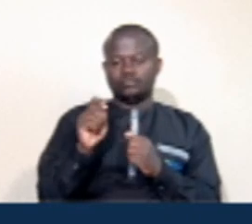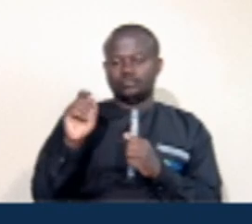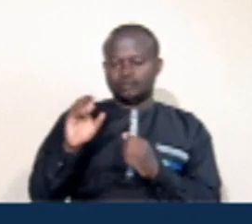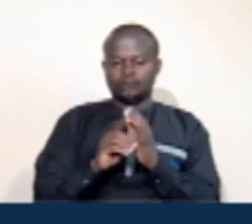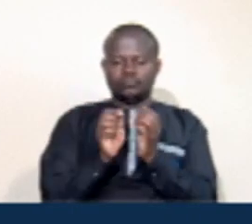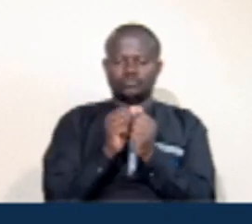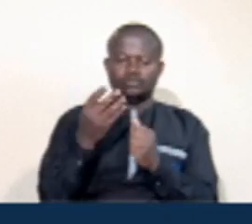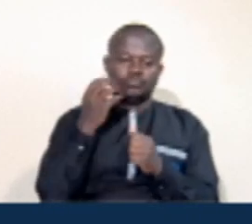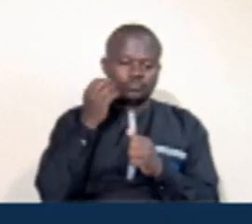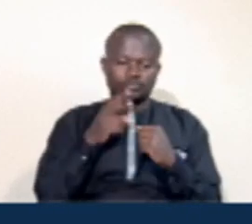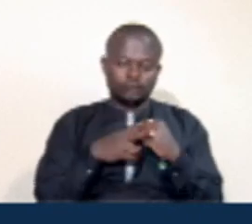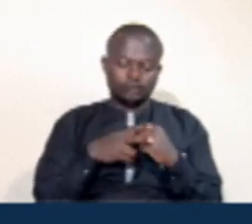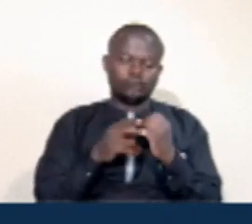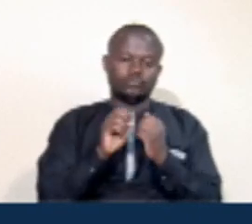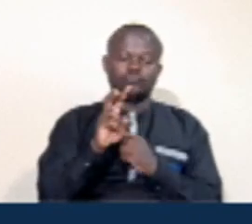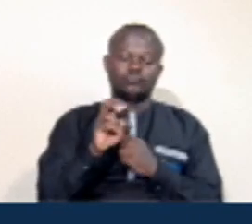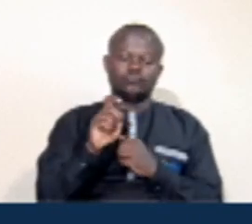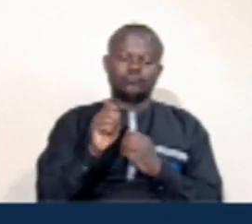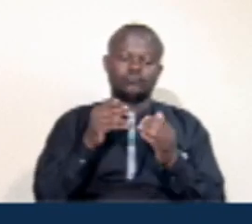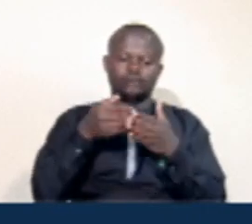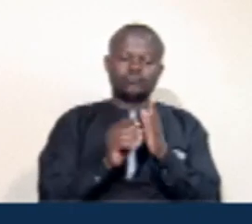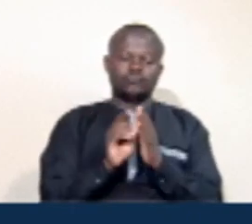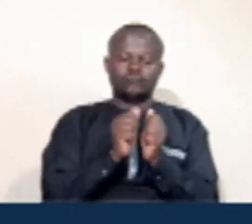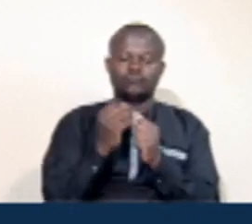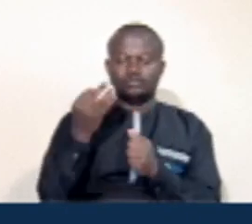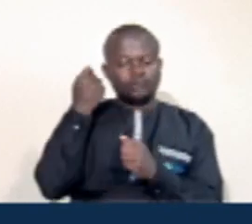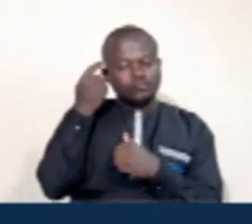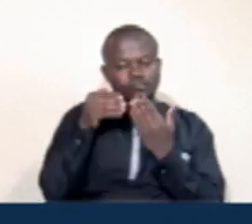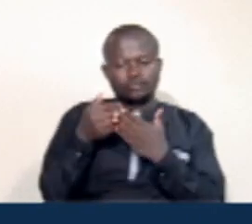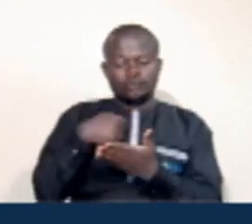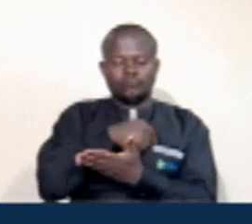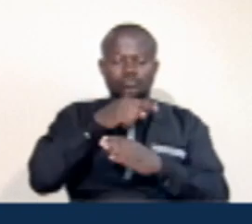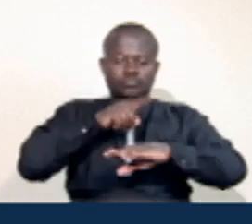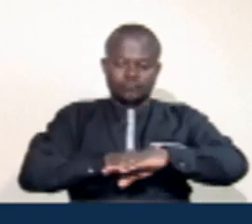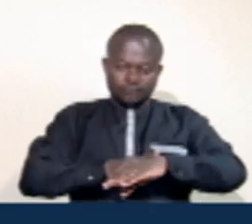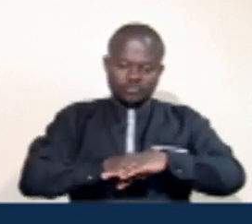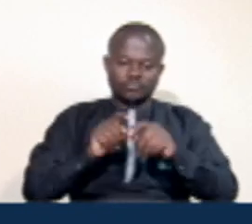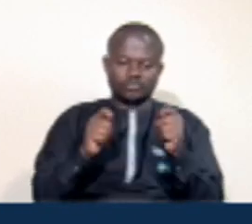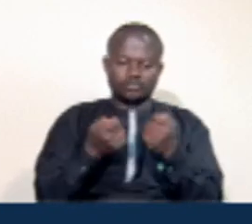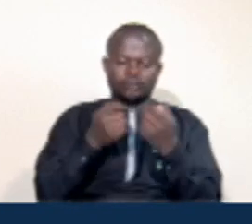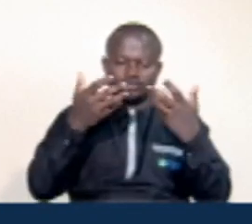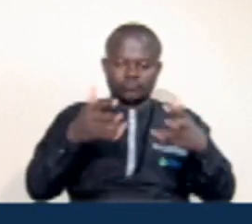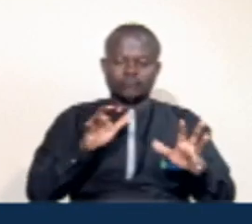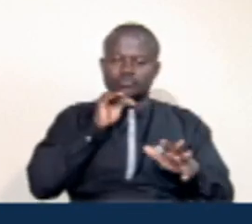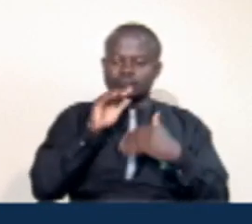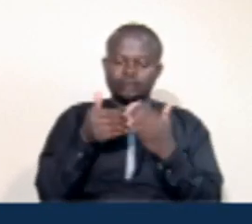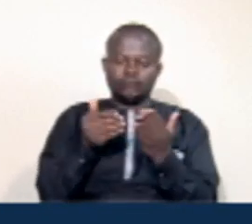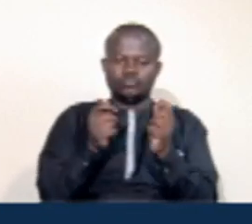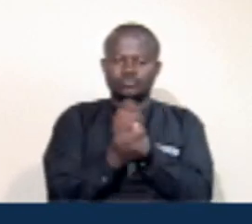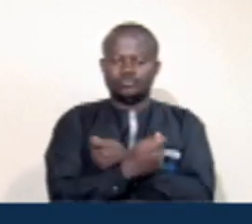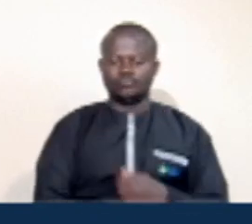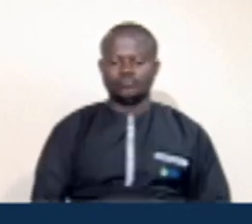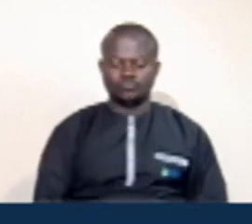z'ukwa 7 abo muri TVT bageze ku itariki 16 so birumvikana ko rero igihembwe cyari kuzarangira ntago